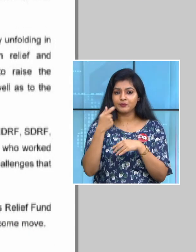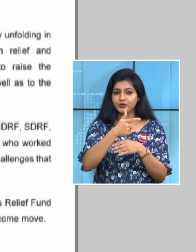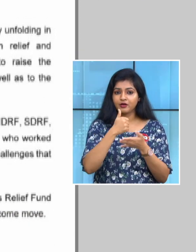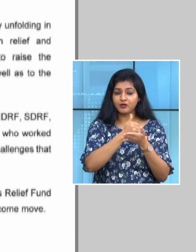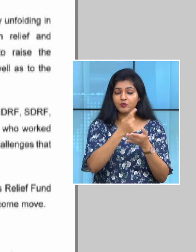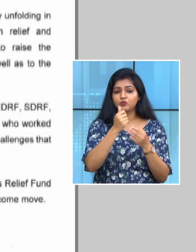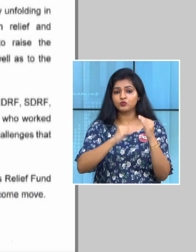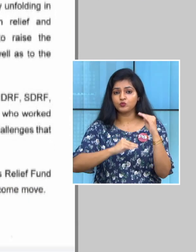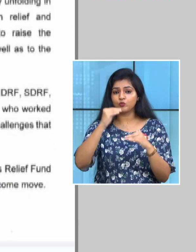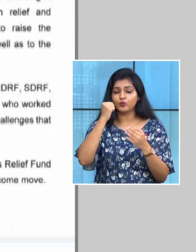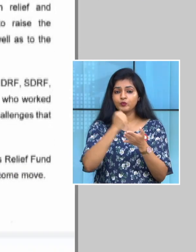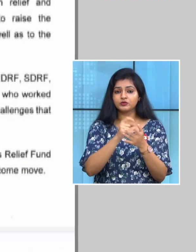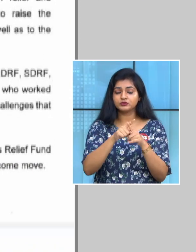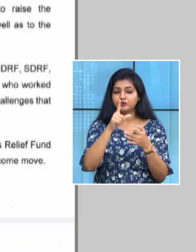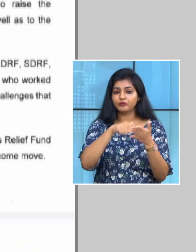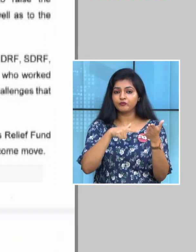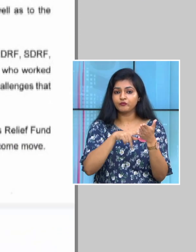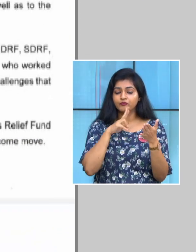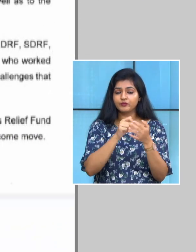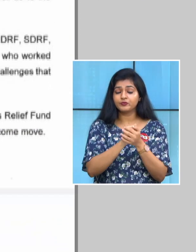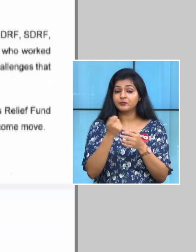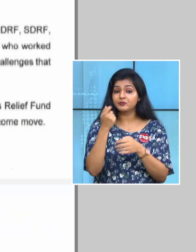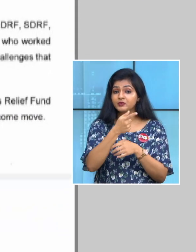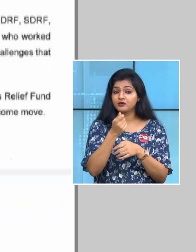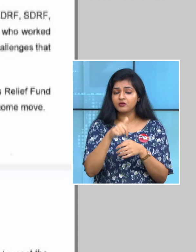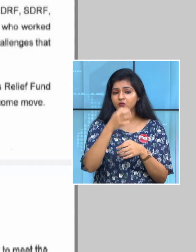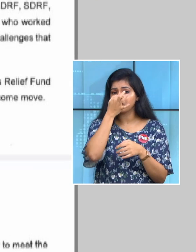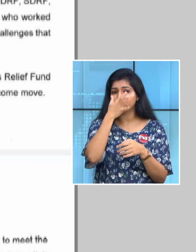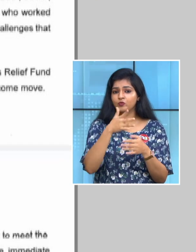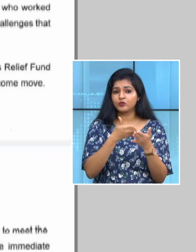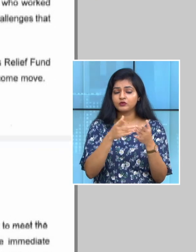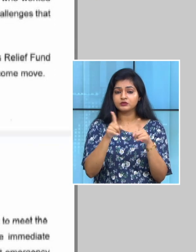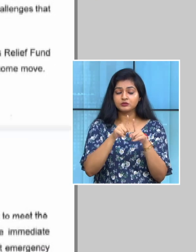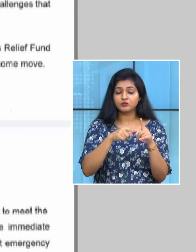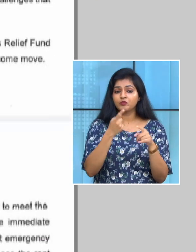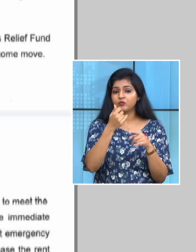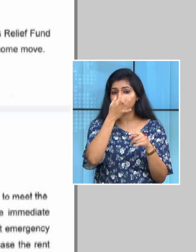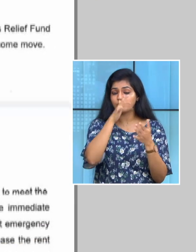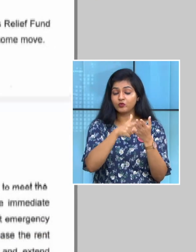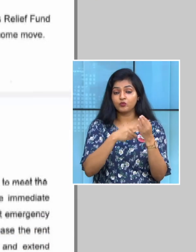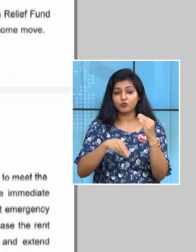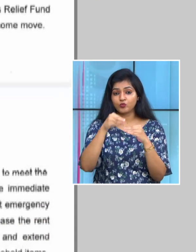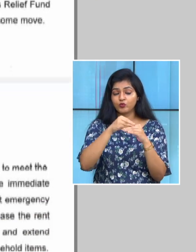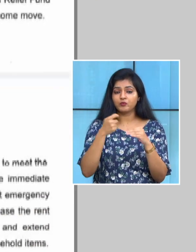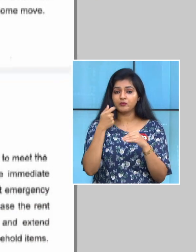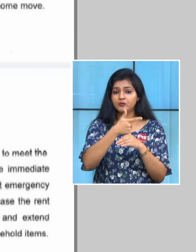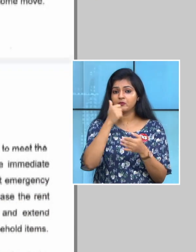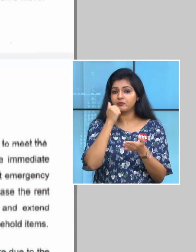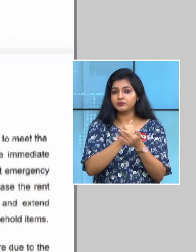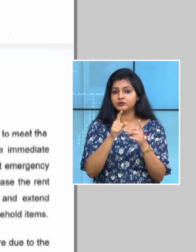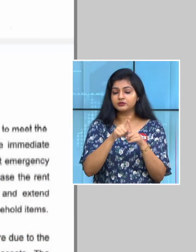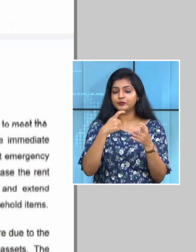ഈ കത്തിൽ പറയുന്നത്. കാരണം ഇൻസഫിഷ്യന്റ് ആണ് എന്നുള്ള പദമാണ് ഉപയോഗിച്ചിരിക്കുന്നത്. അപര്യാപ്തമാണ് തുക, അനുവദിച്ച തുക, അതുകൊണ്ട് കൂടുതൽ